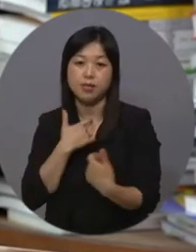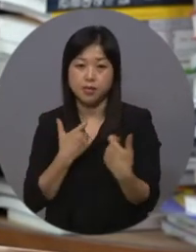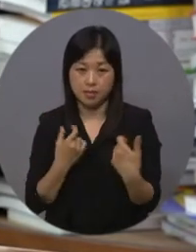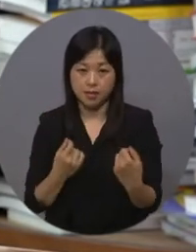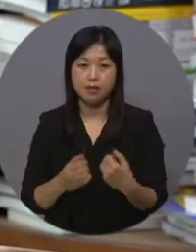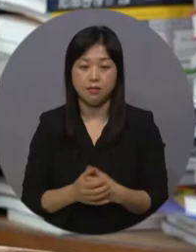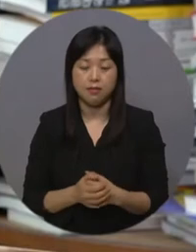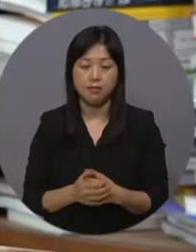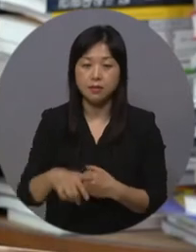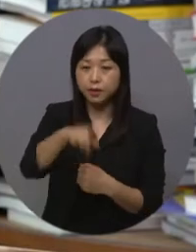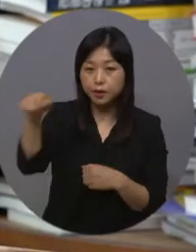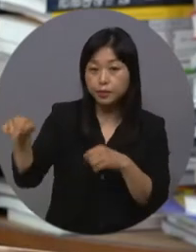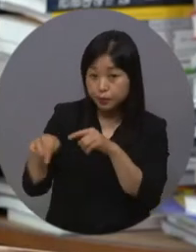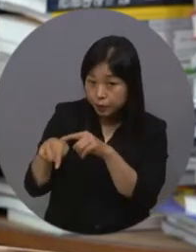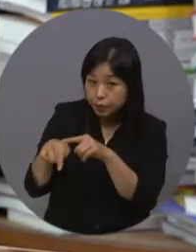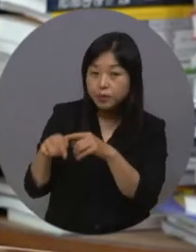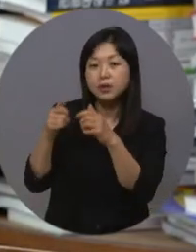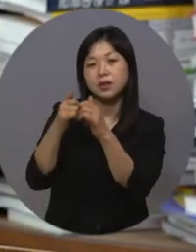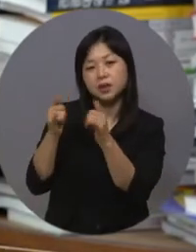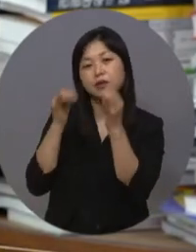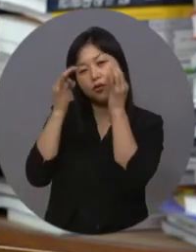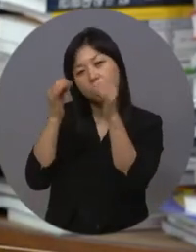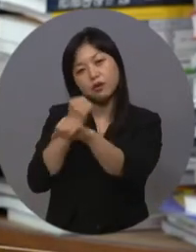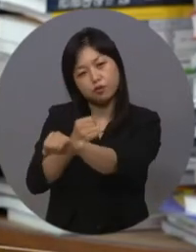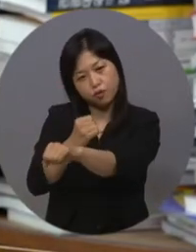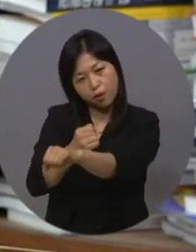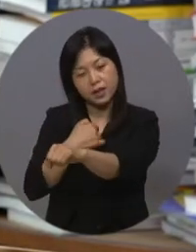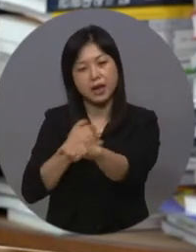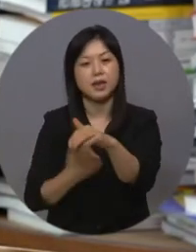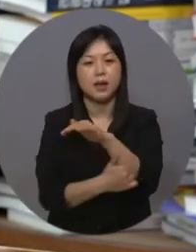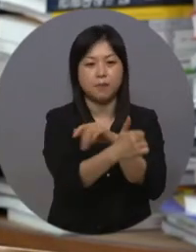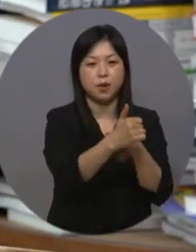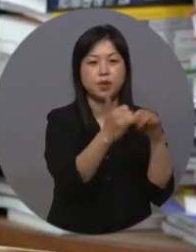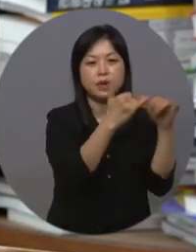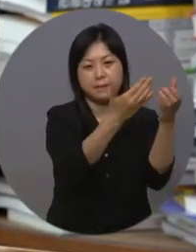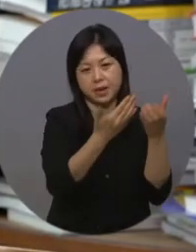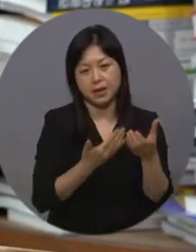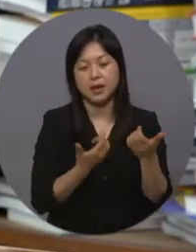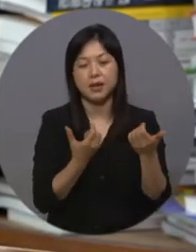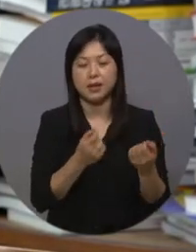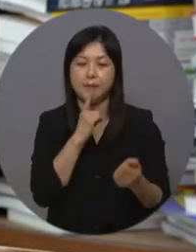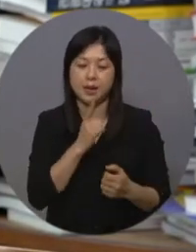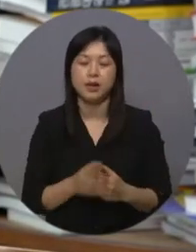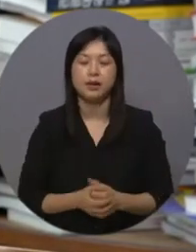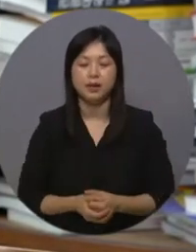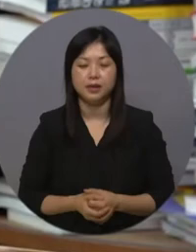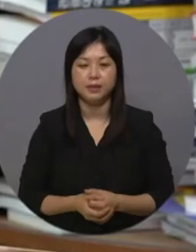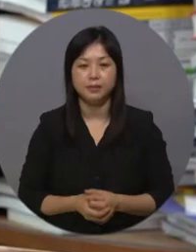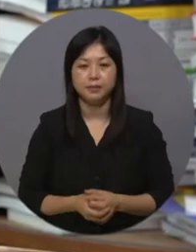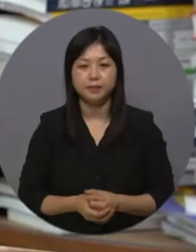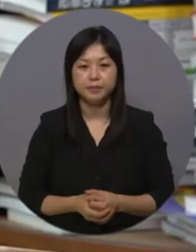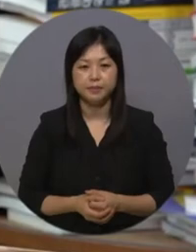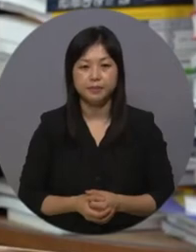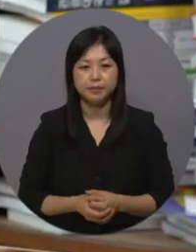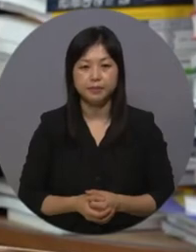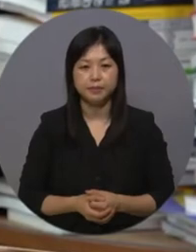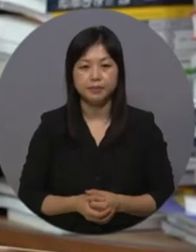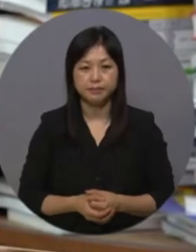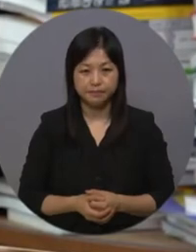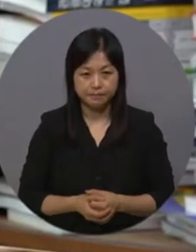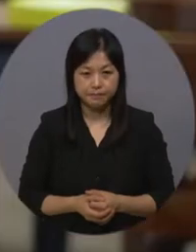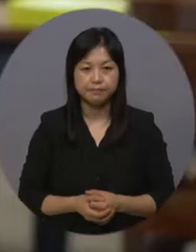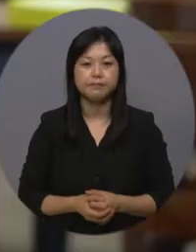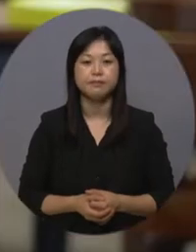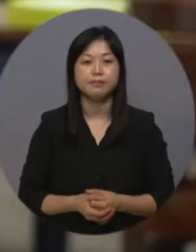사실은 그분들이 애써주신 걸 제가 대표로 받은 거다 이렇게 말씀을 드리고 뭐 싶습니다. 네,